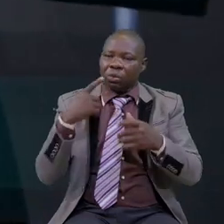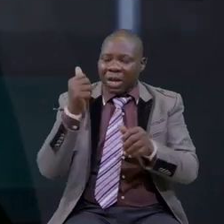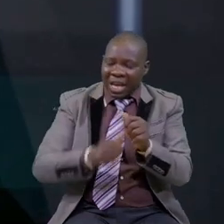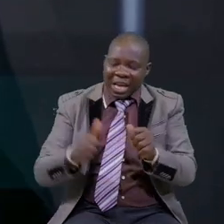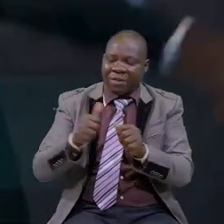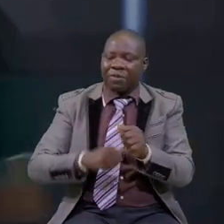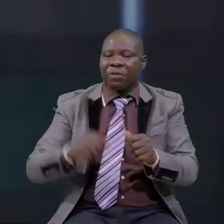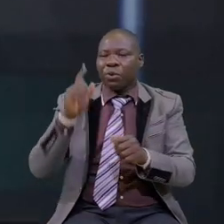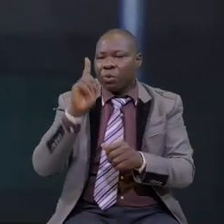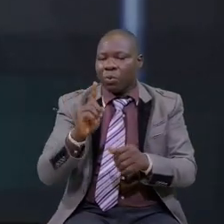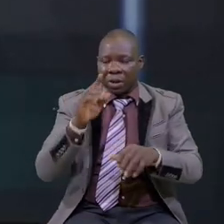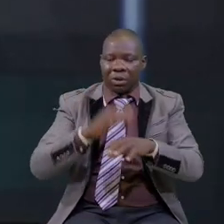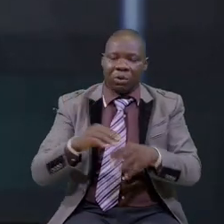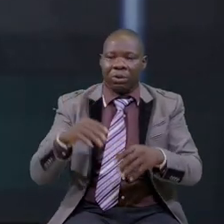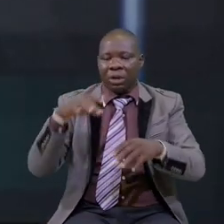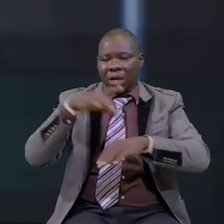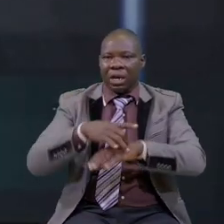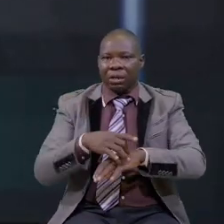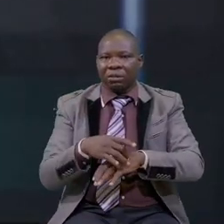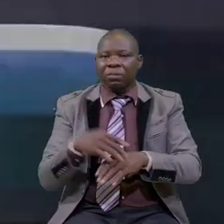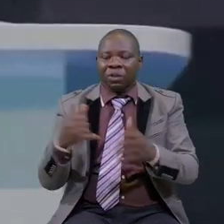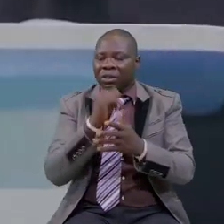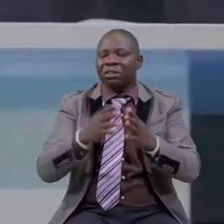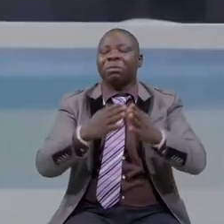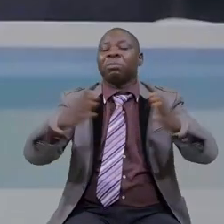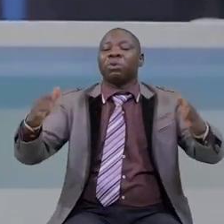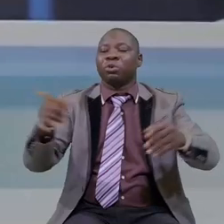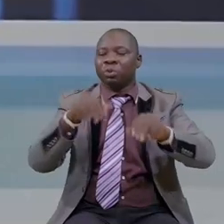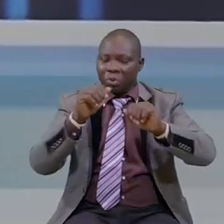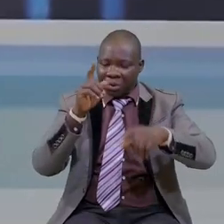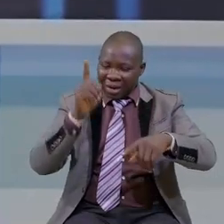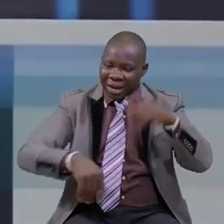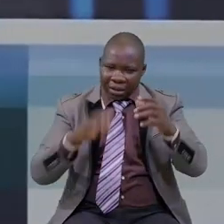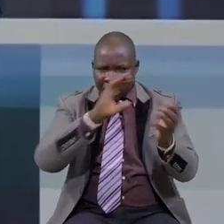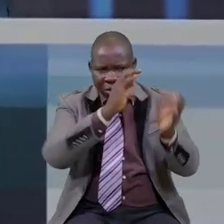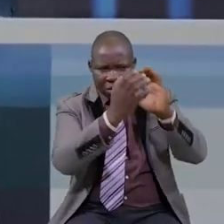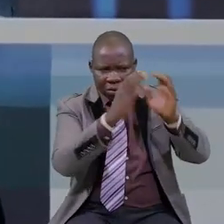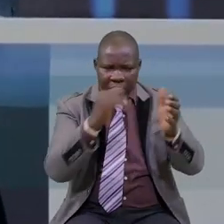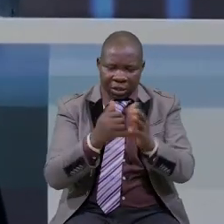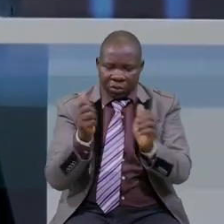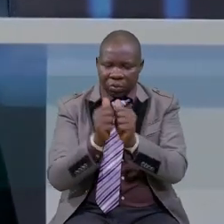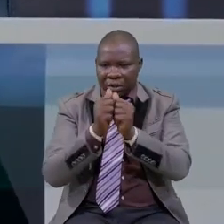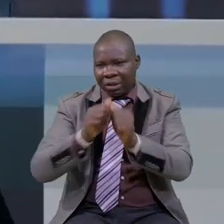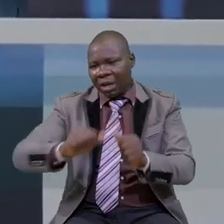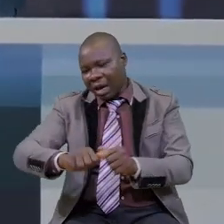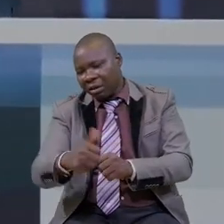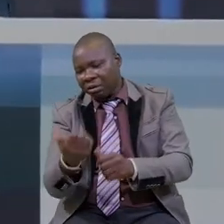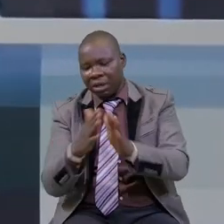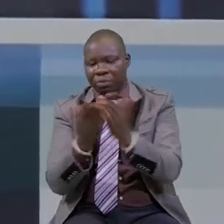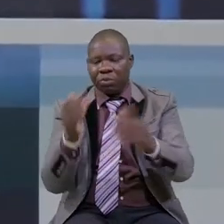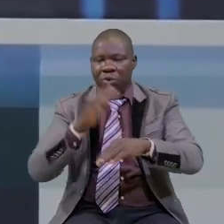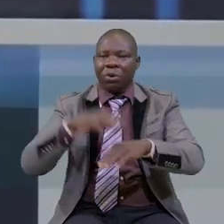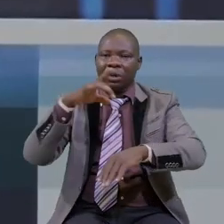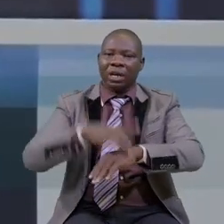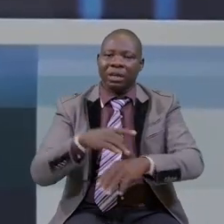la terre. Elle est large, grande, c'est un grand livre, incomparable. Vous ne pouvez pas la comparer à un autre livre sur